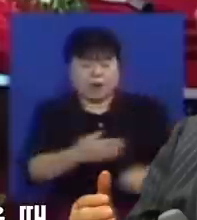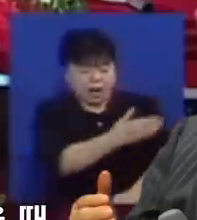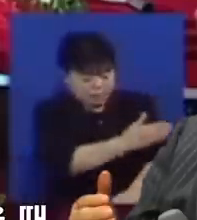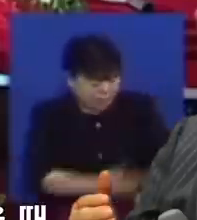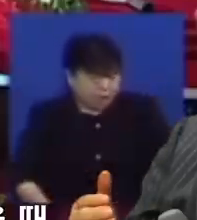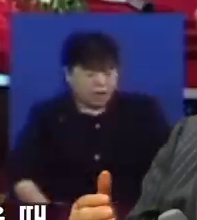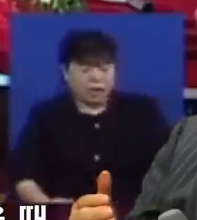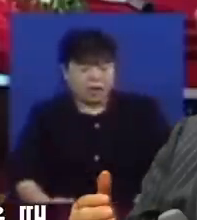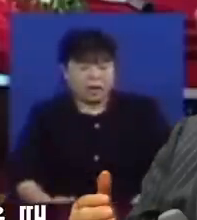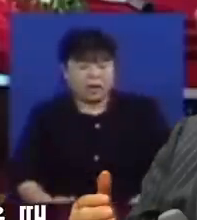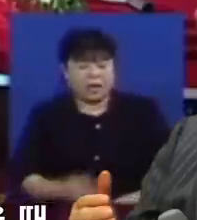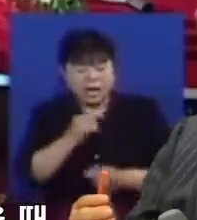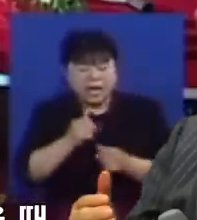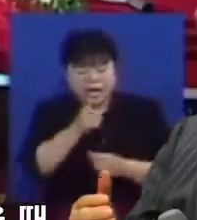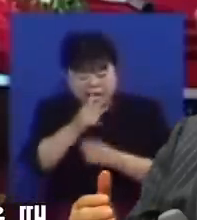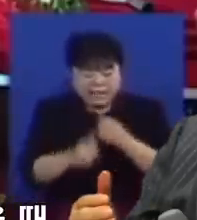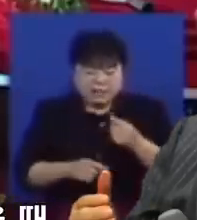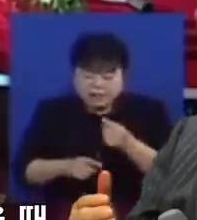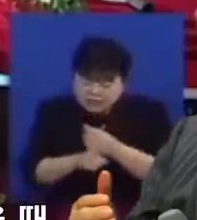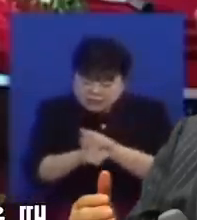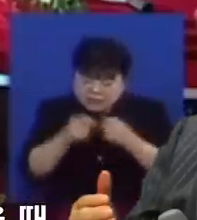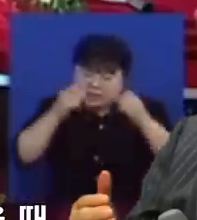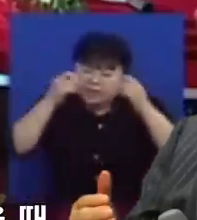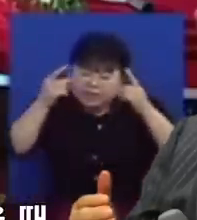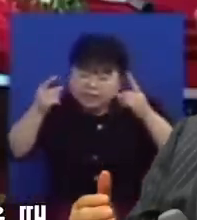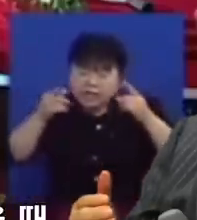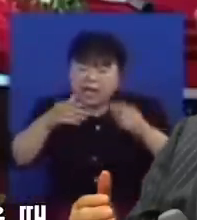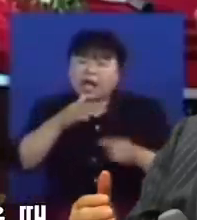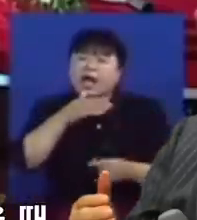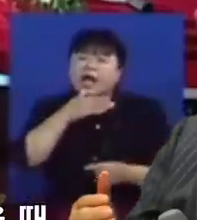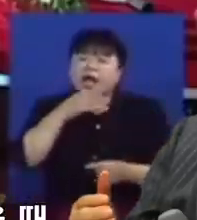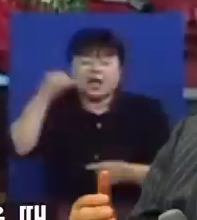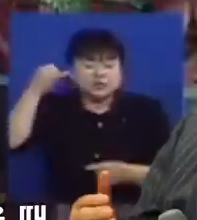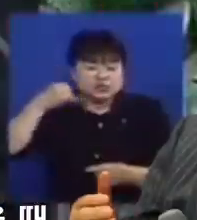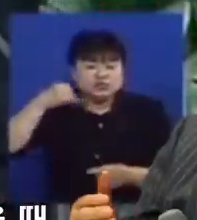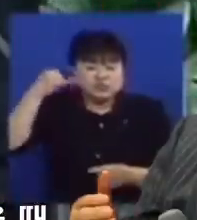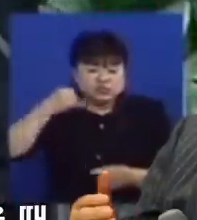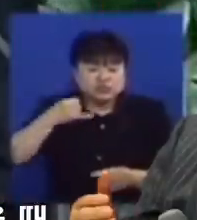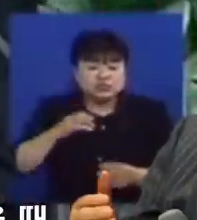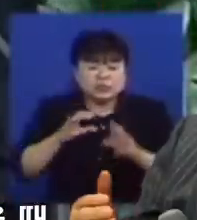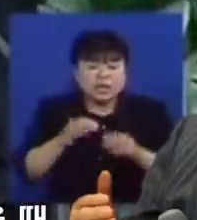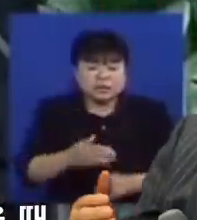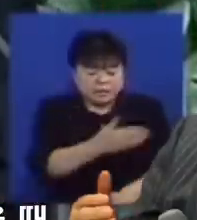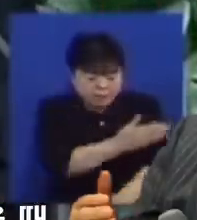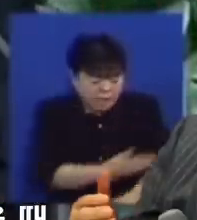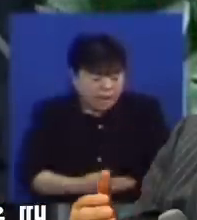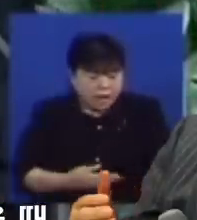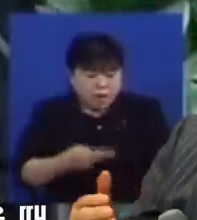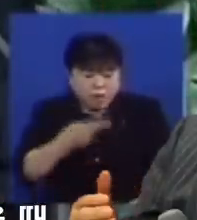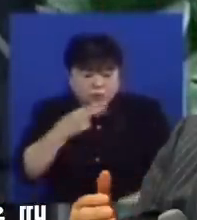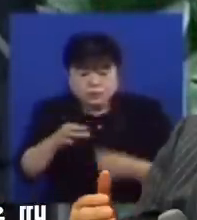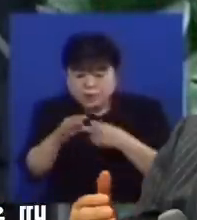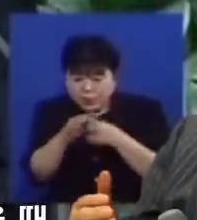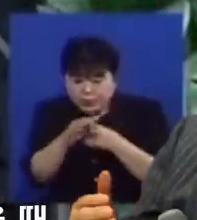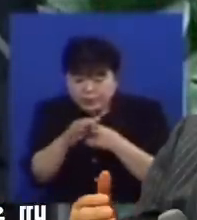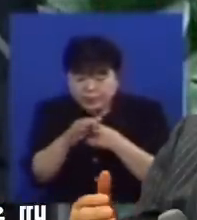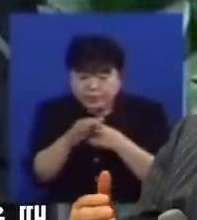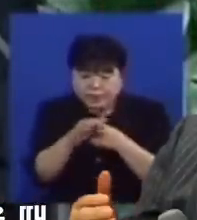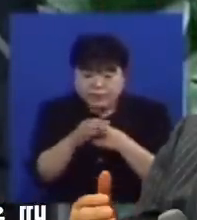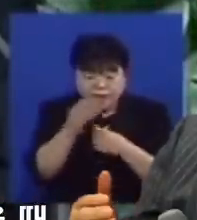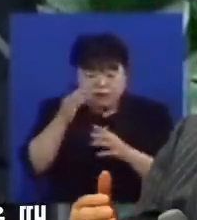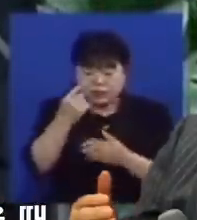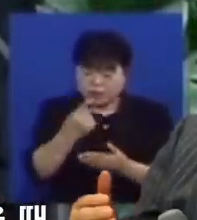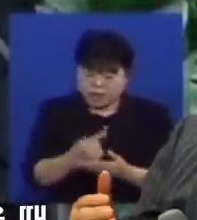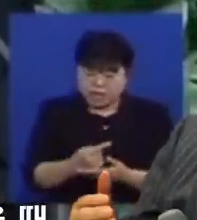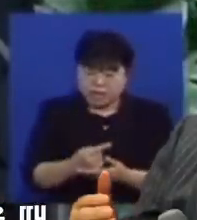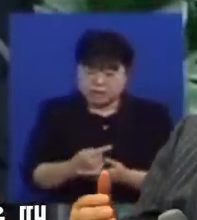되었는지 하나님의 섭리를 알았습니다. 아, 내가 중국에서 팔다리를 잃지 않았었으면 한국에